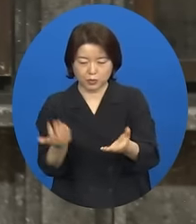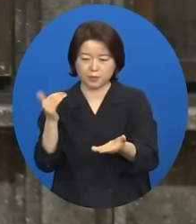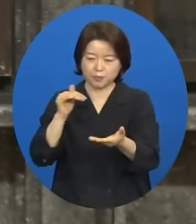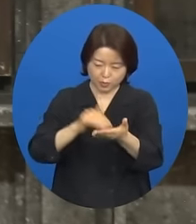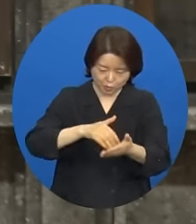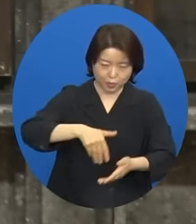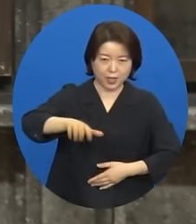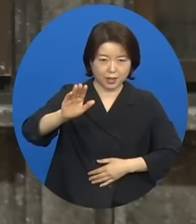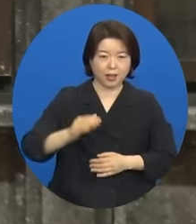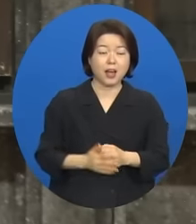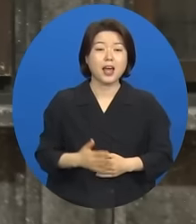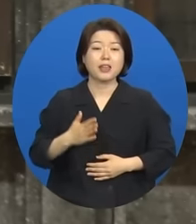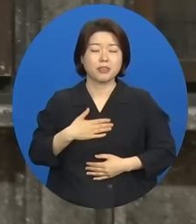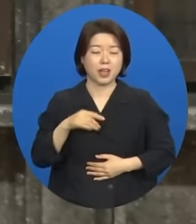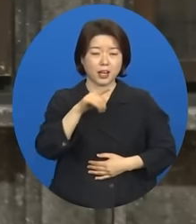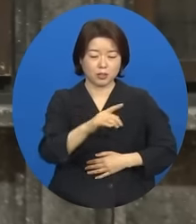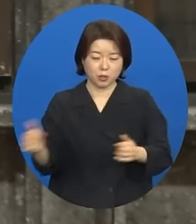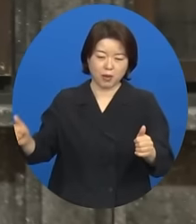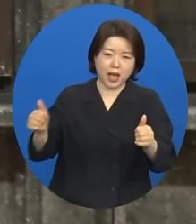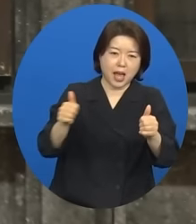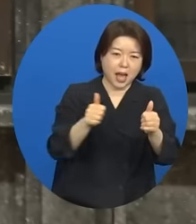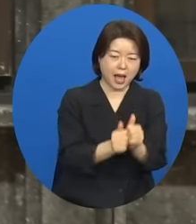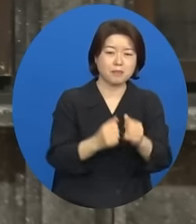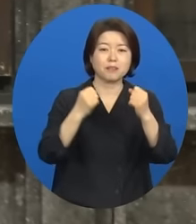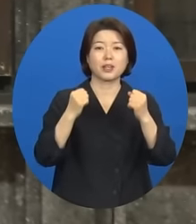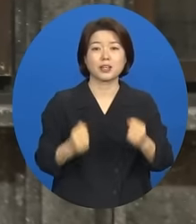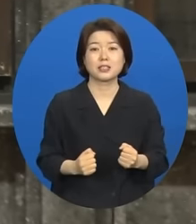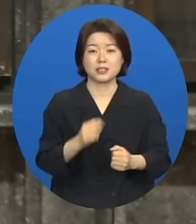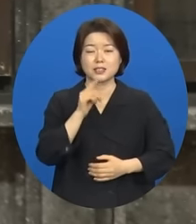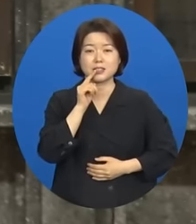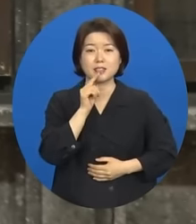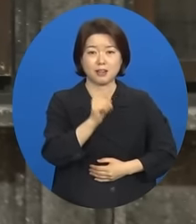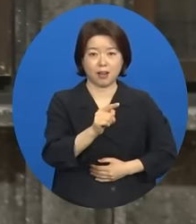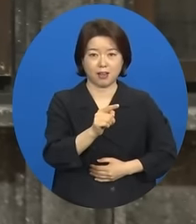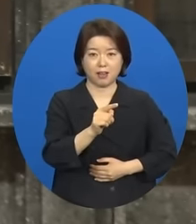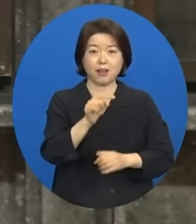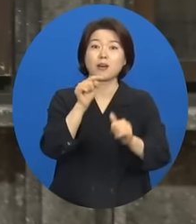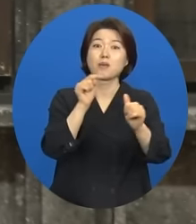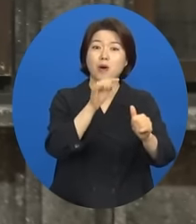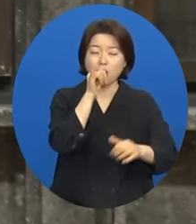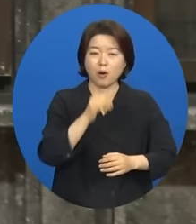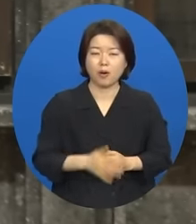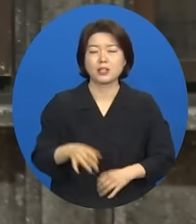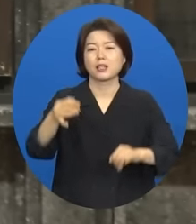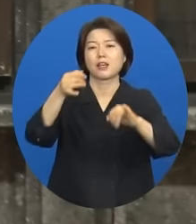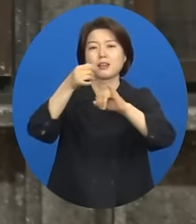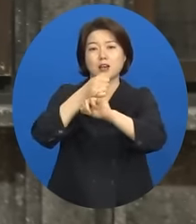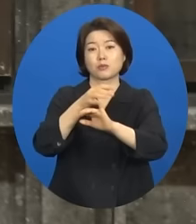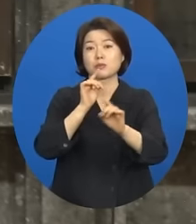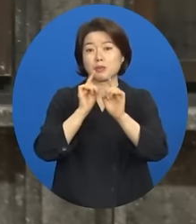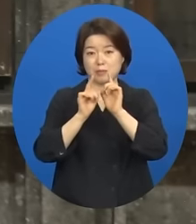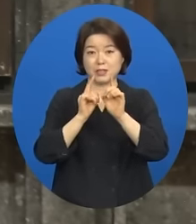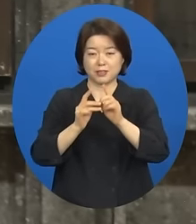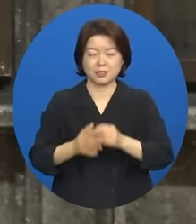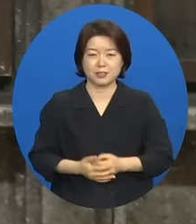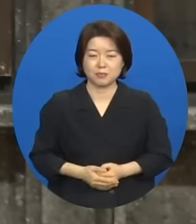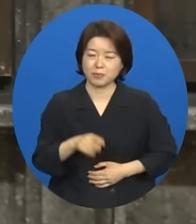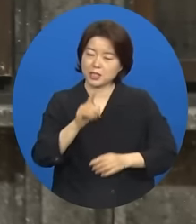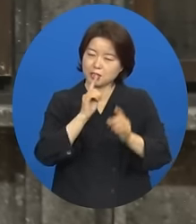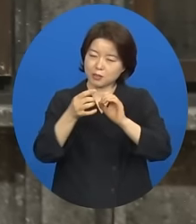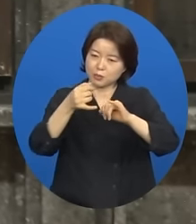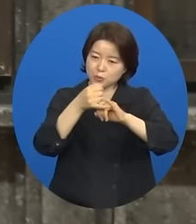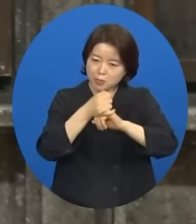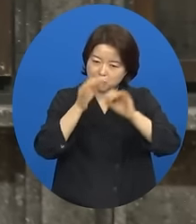돌아가라 내가 너와 함께 있으리라 하신지라. 자, 이게 약속의 말씀입니다. 이 약속의